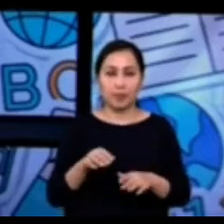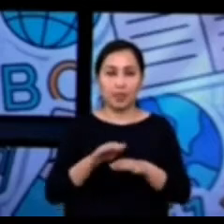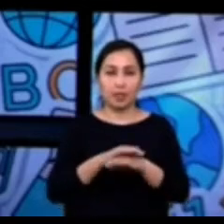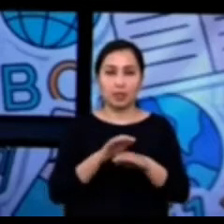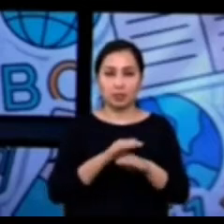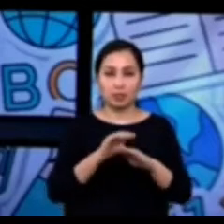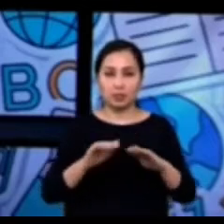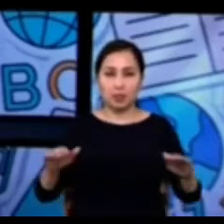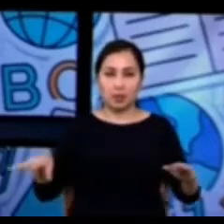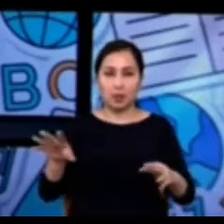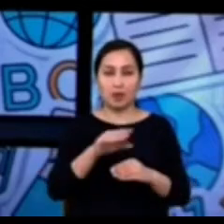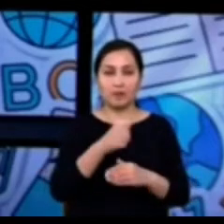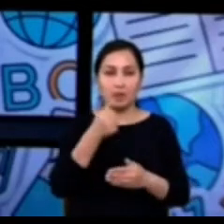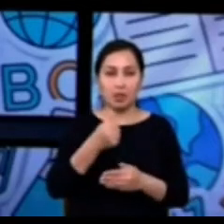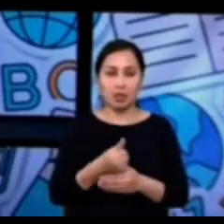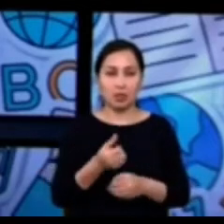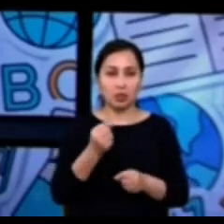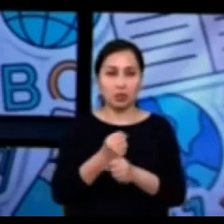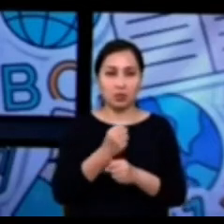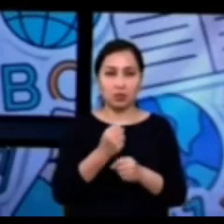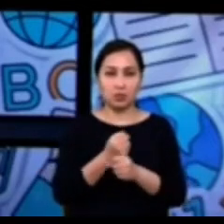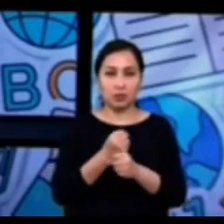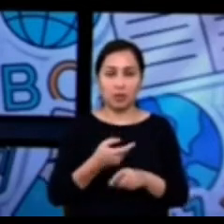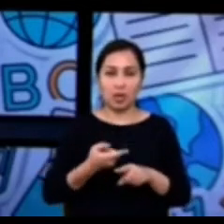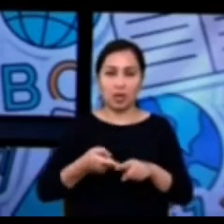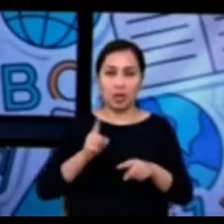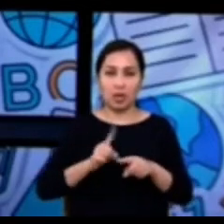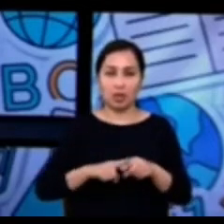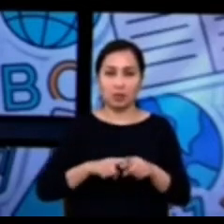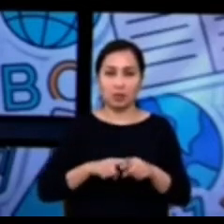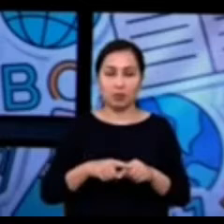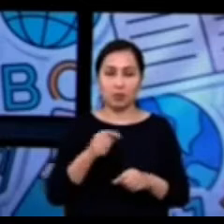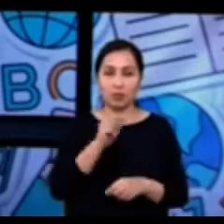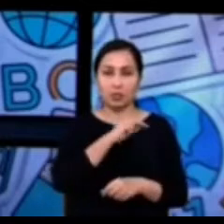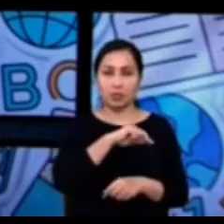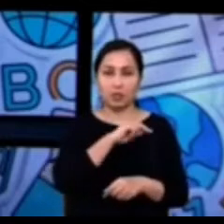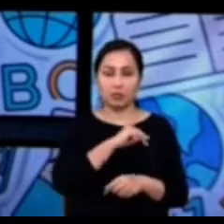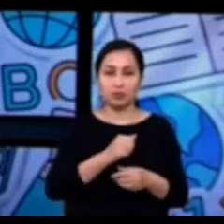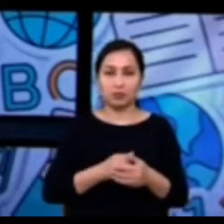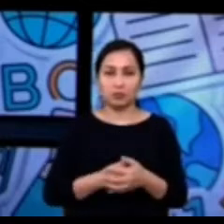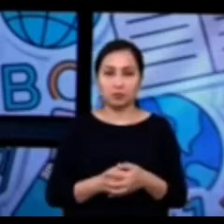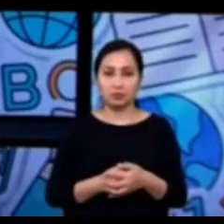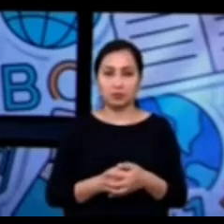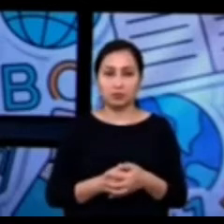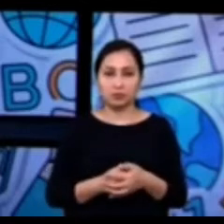Молодцы, ребята, вы хорошо справились с этой работой.